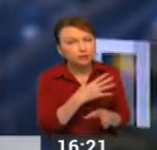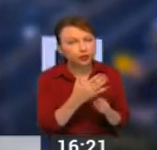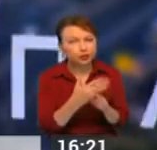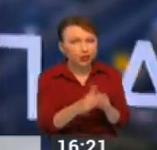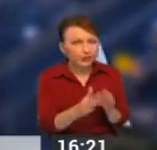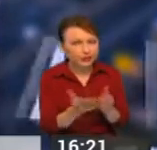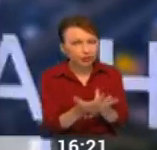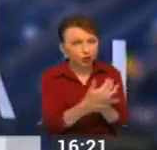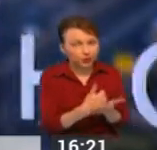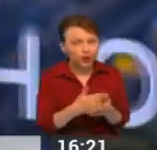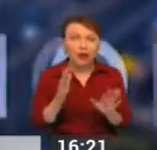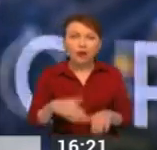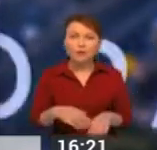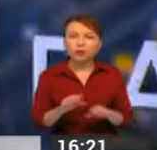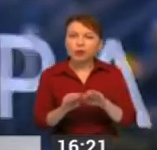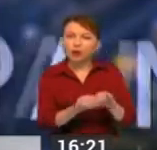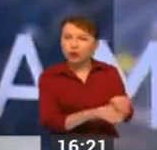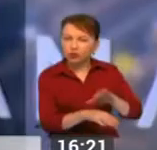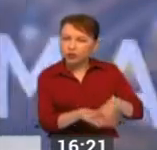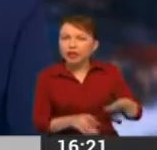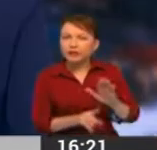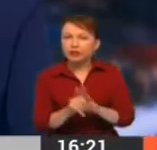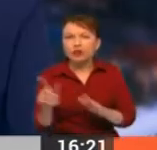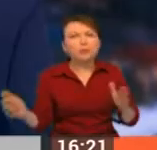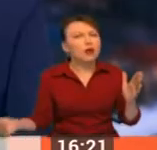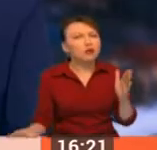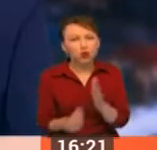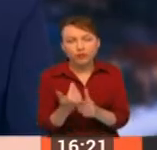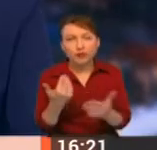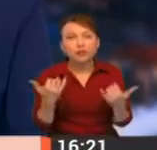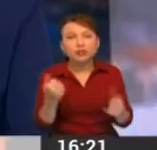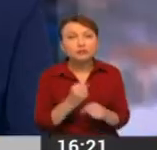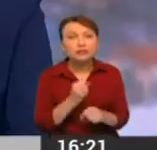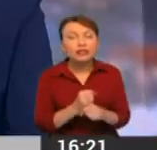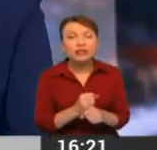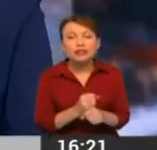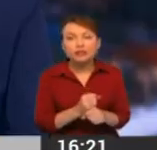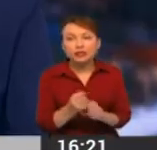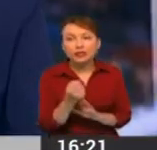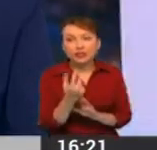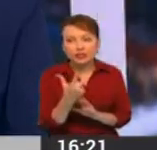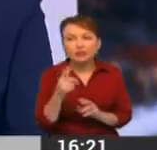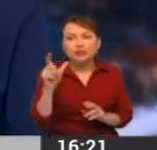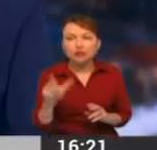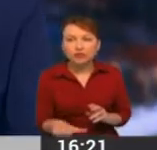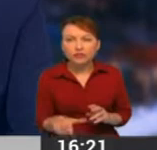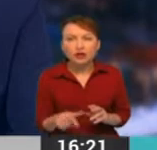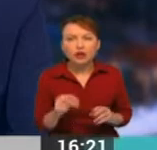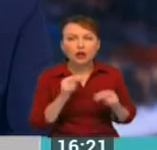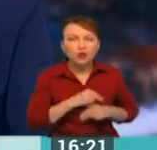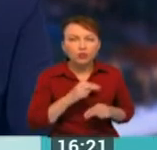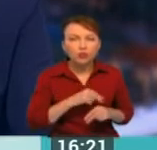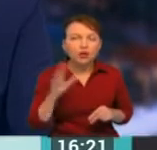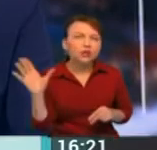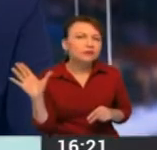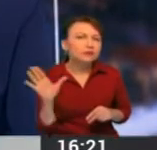частично собрана. Потом мы ее отложили и начали собирать по-новому. Вот сейчас мы ее сделали на состав из 13 человек, работали все